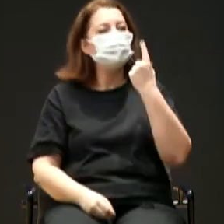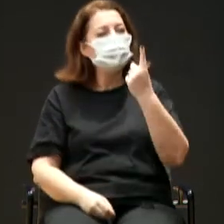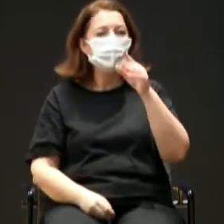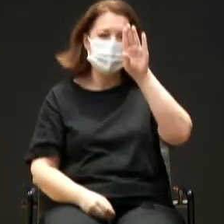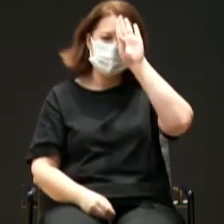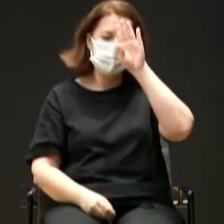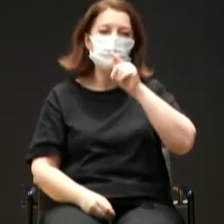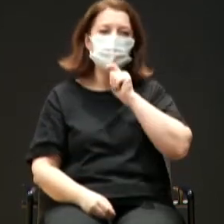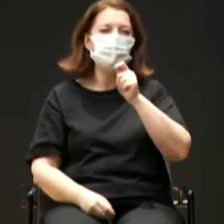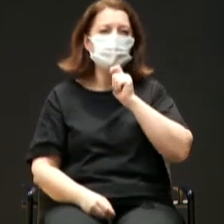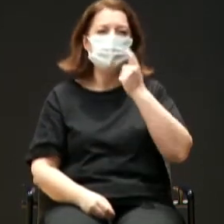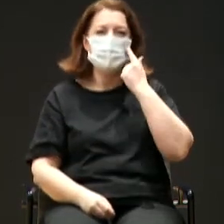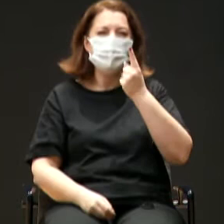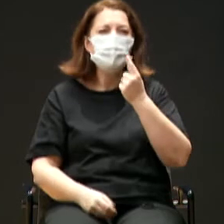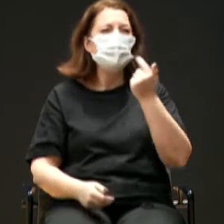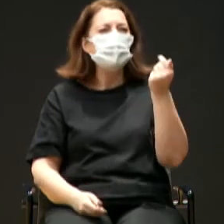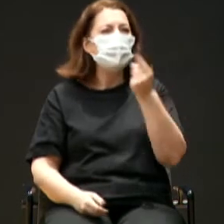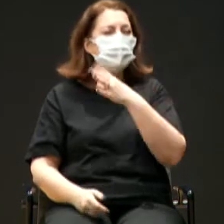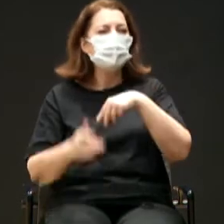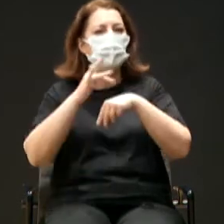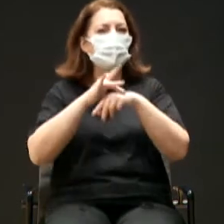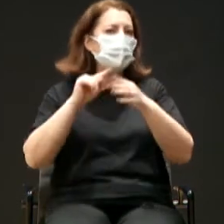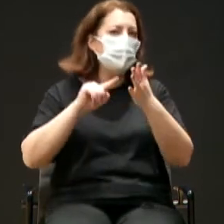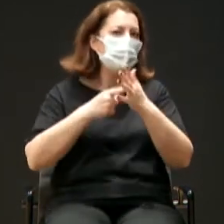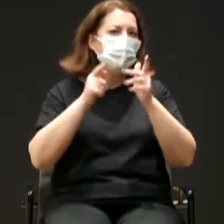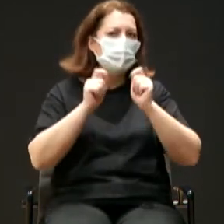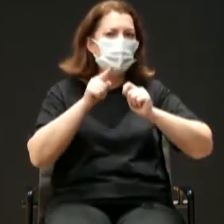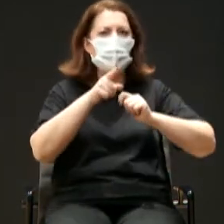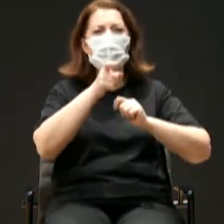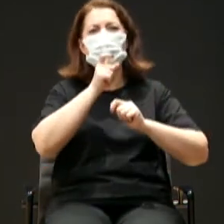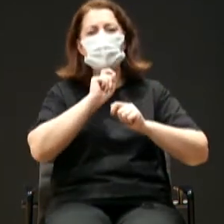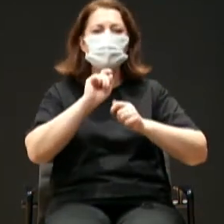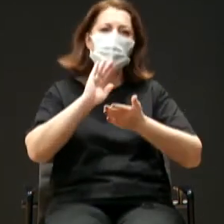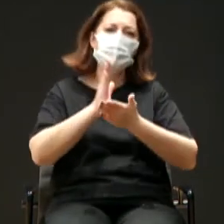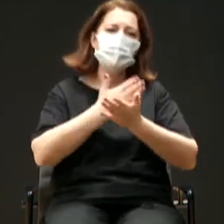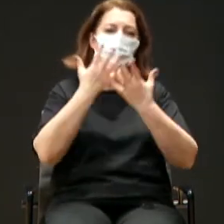İstanbul Sözleşmesi'ne kaç tane ülke imza atmış veya bu hatadan dönüş olmuş?